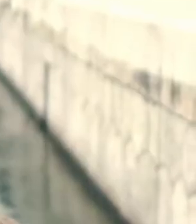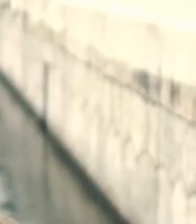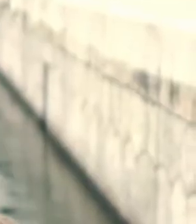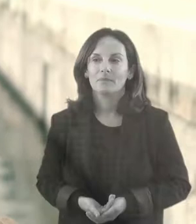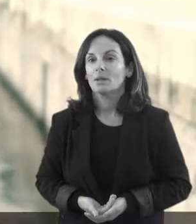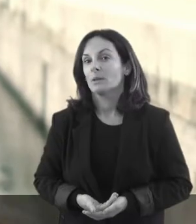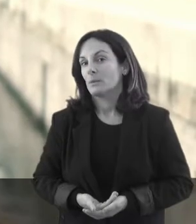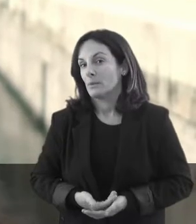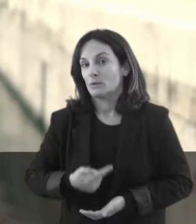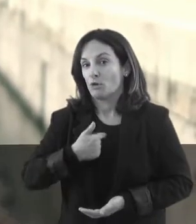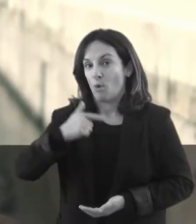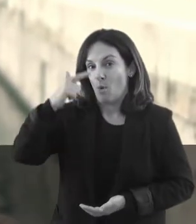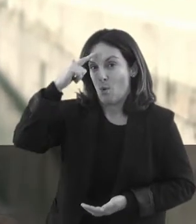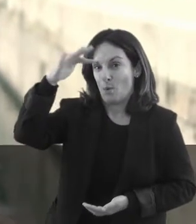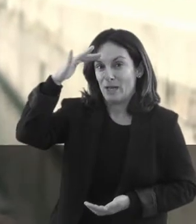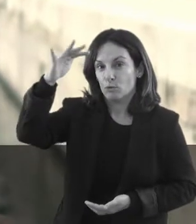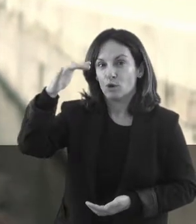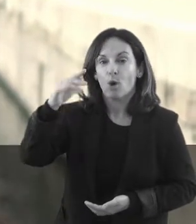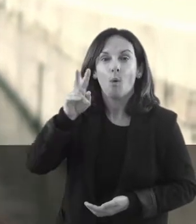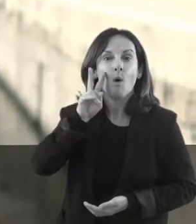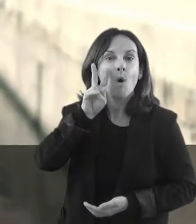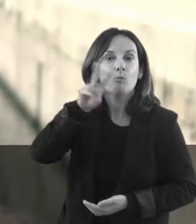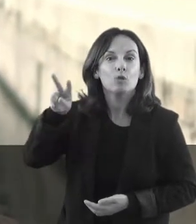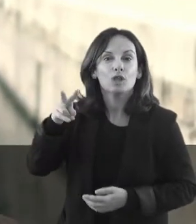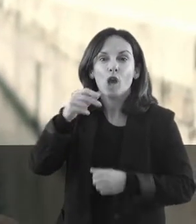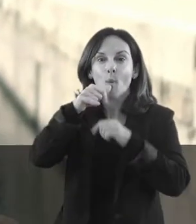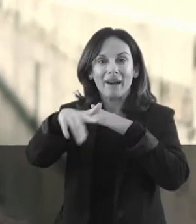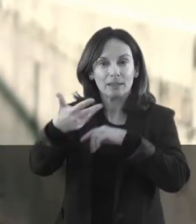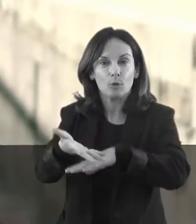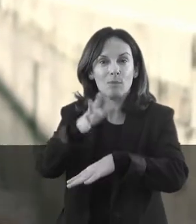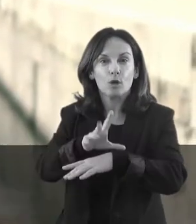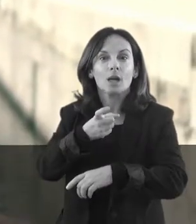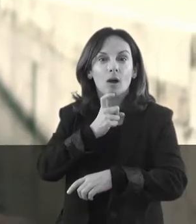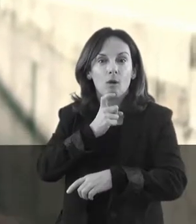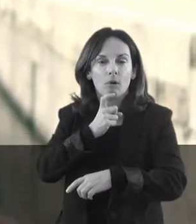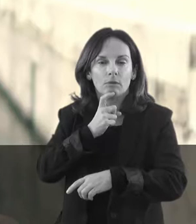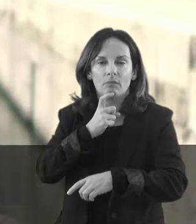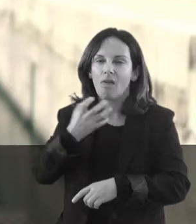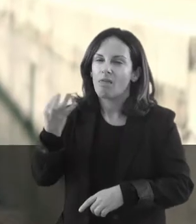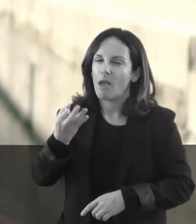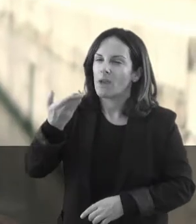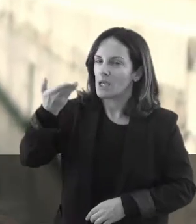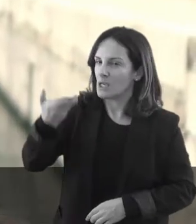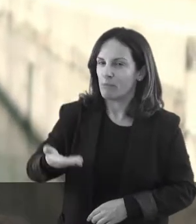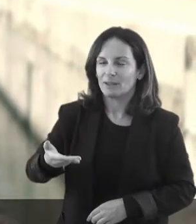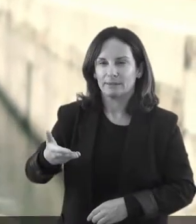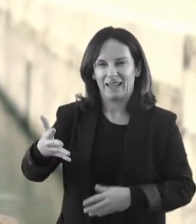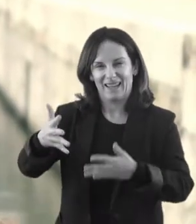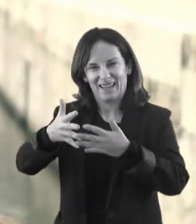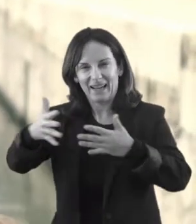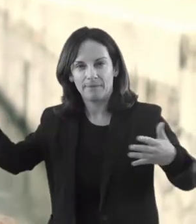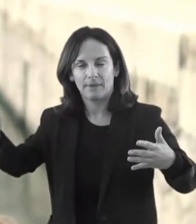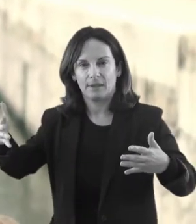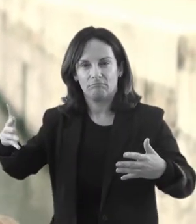Hombre, jo el museu que m'agradaria seria el museu que se mereix Mallorca, un museu important, gros, que fos un